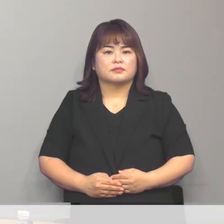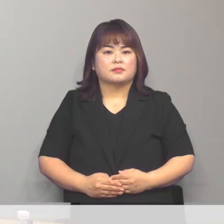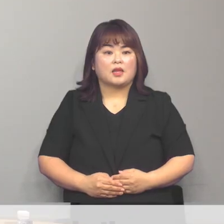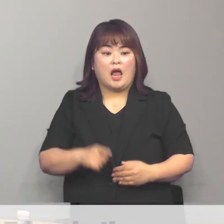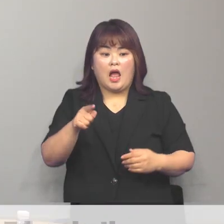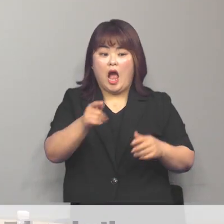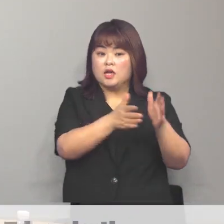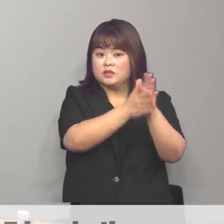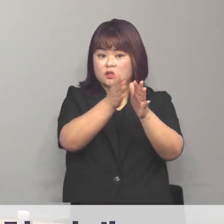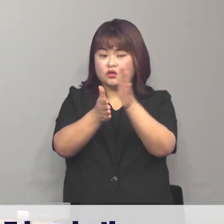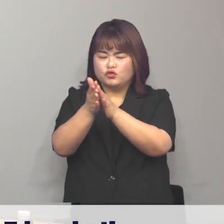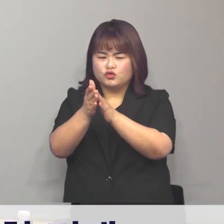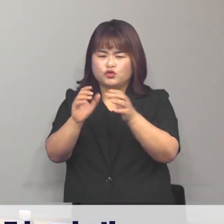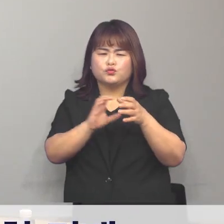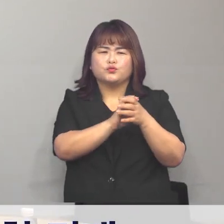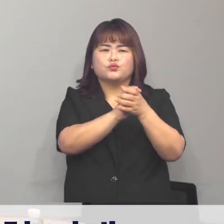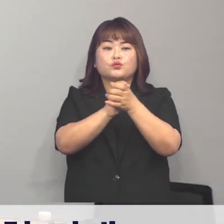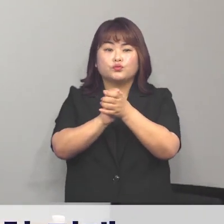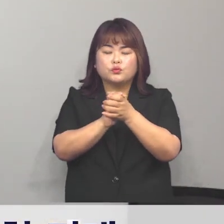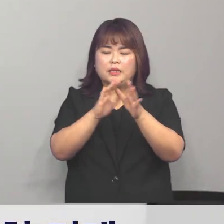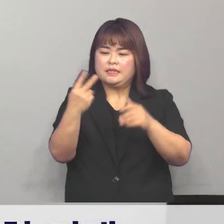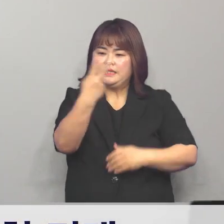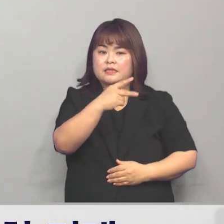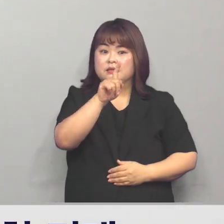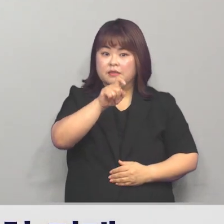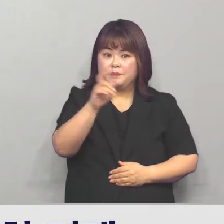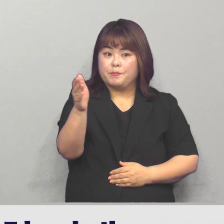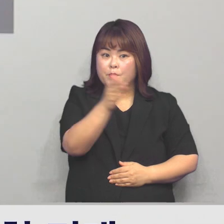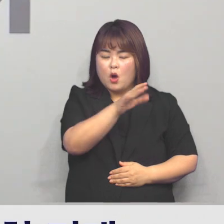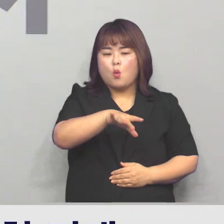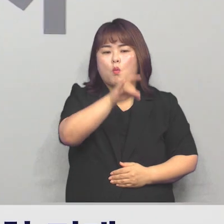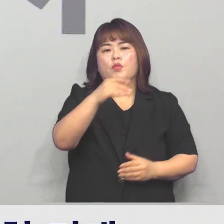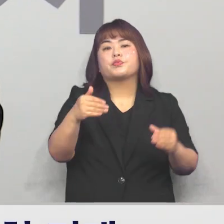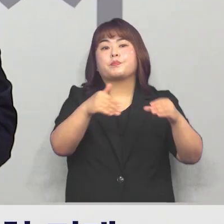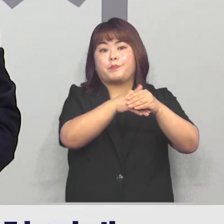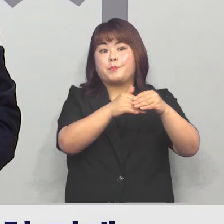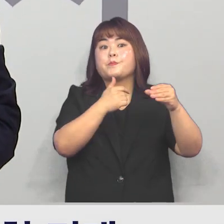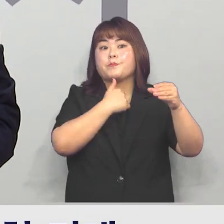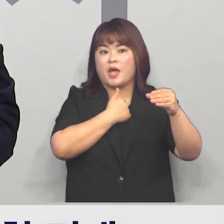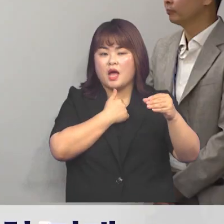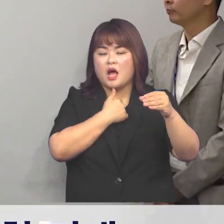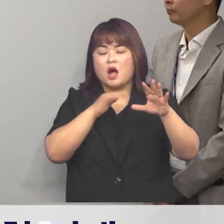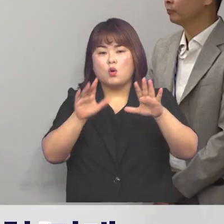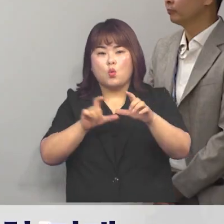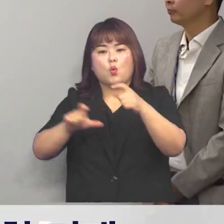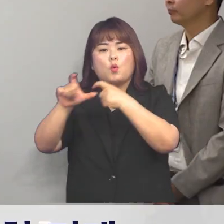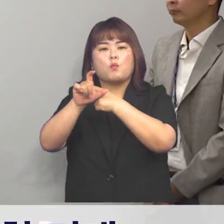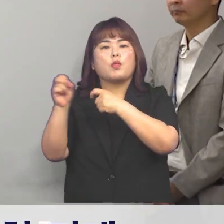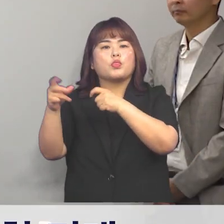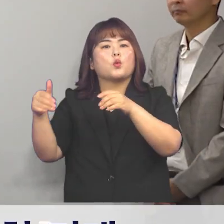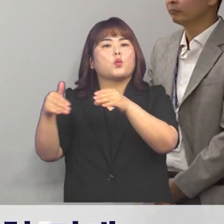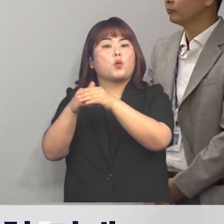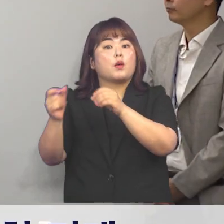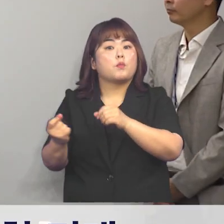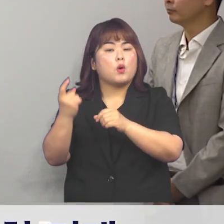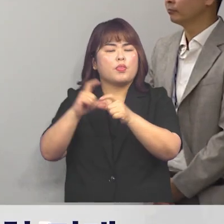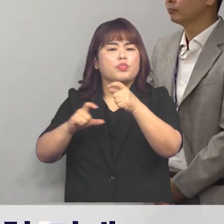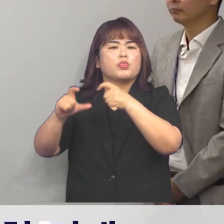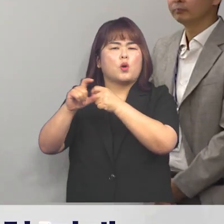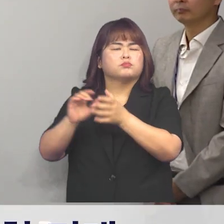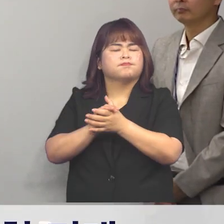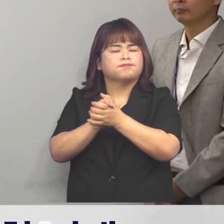양도시의 우호 교류는 앞서 지난 2010년 처음 체결됐습니다. 용인특례시는 이번 협약을 통해 더